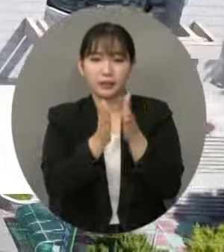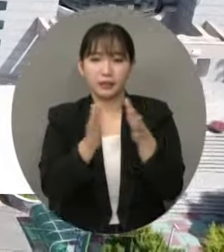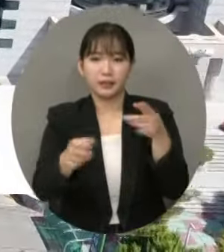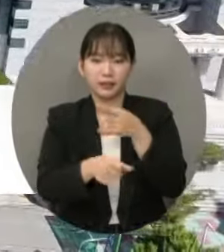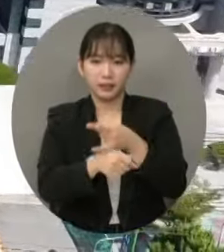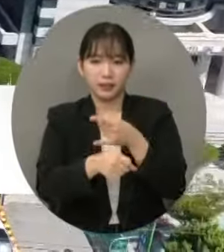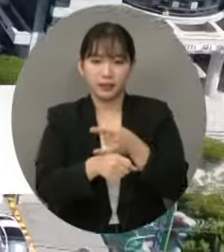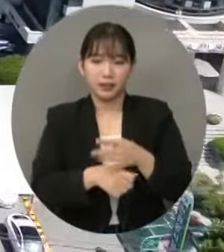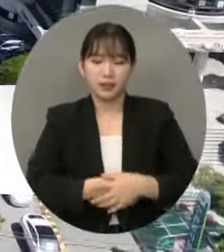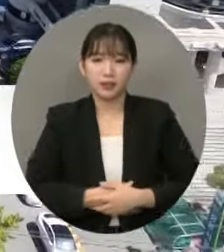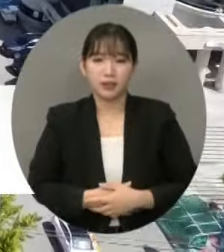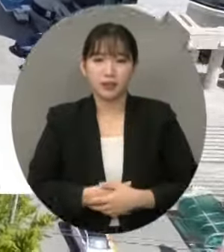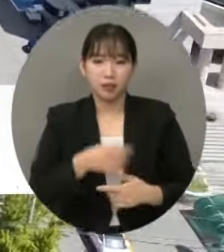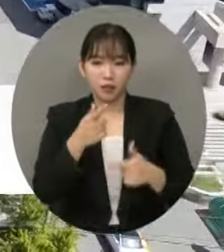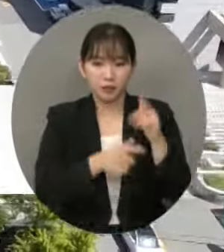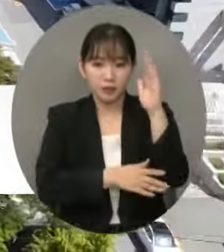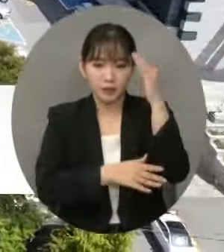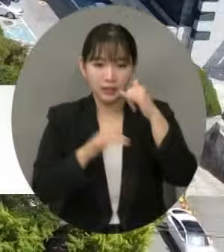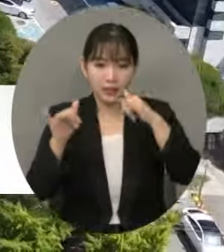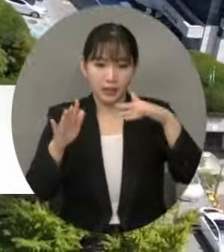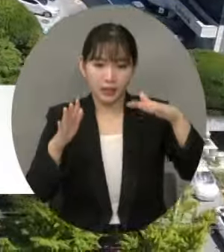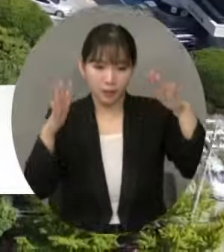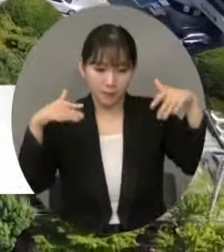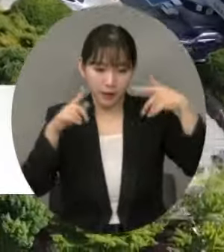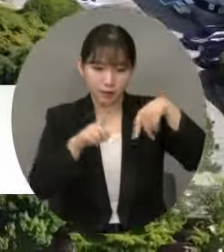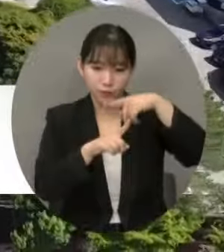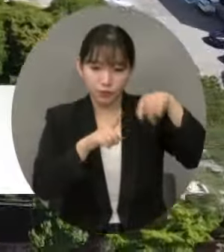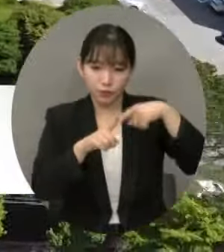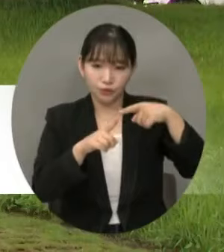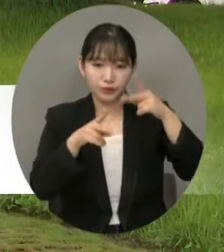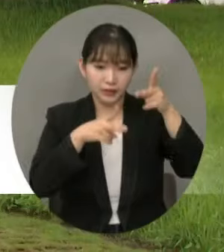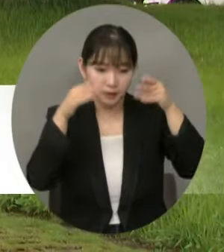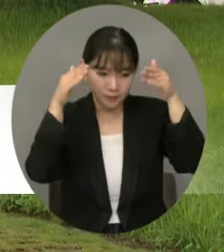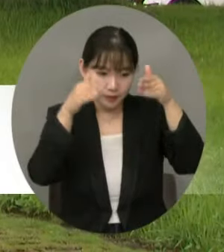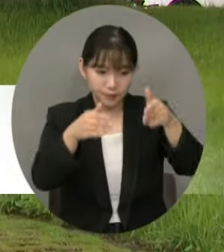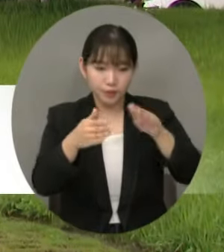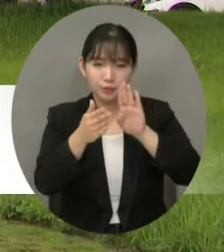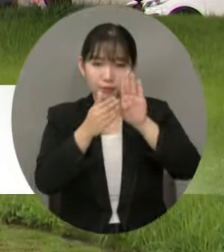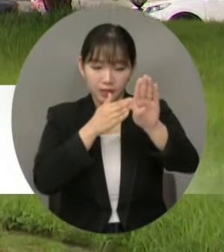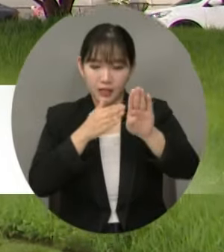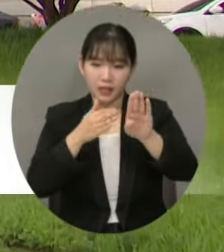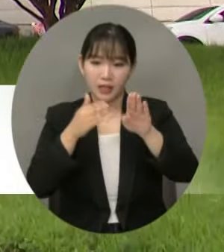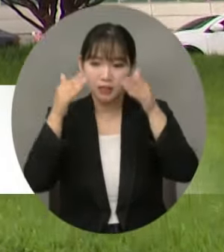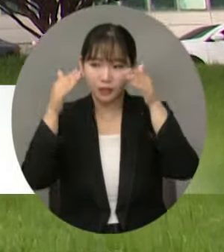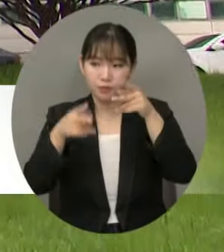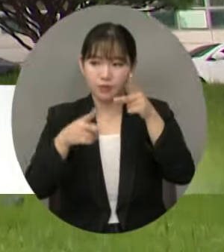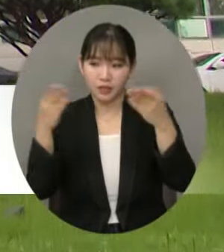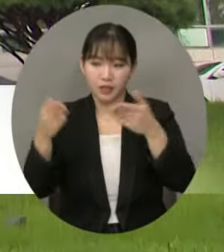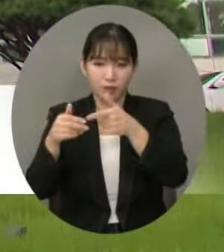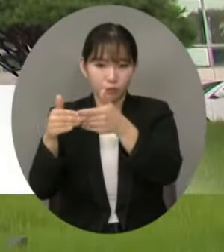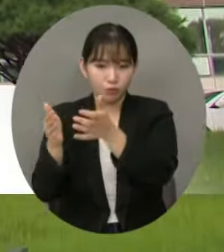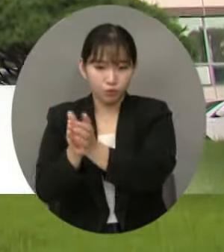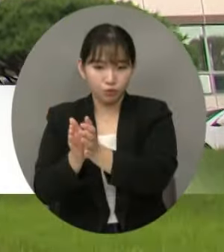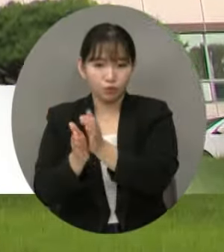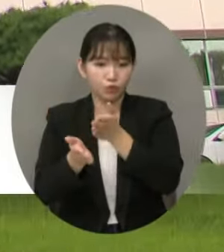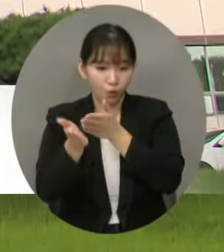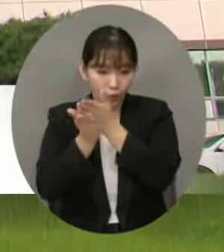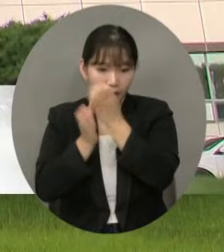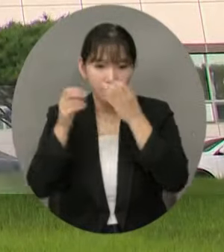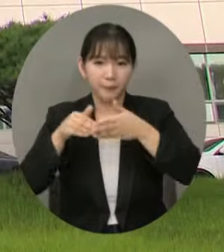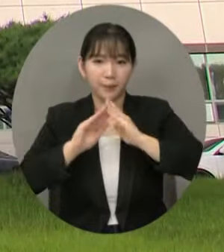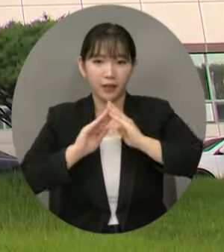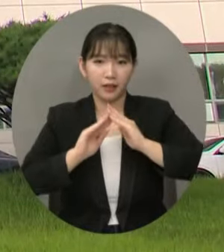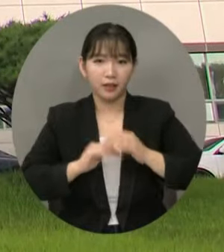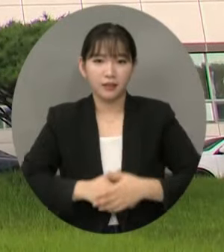단행했습니다. 목포시는 해상풍력산업 육성에 중점을 두고 미래 전략산업국과 전략산업과를